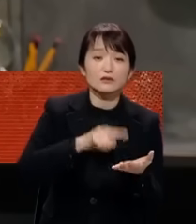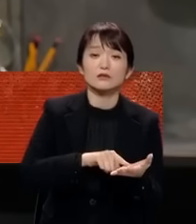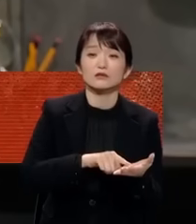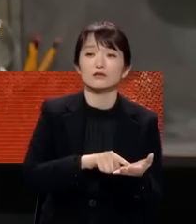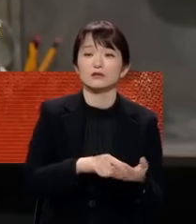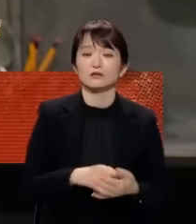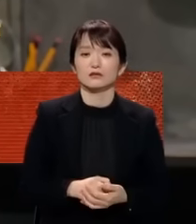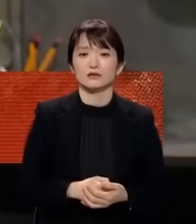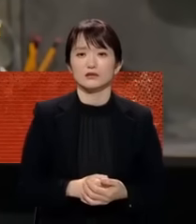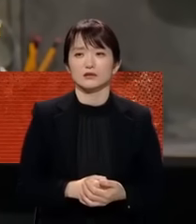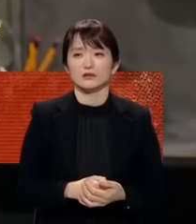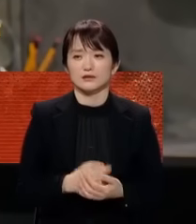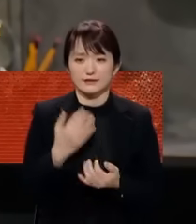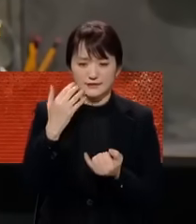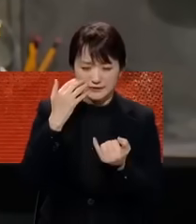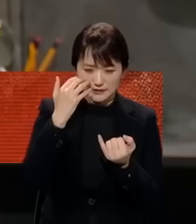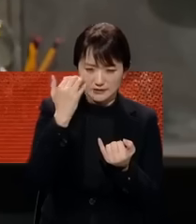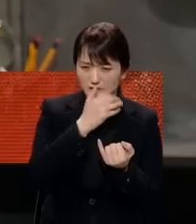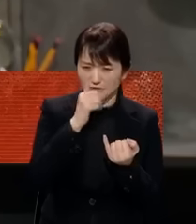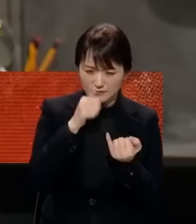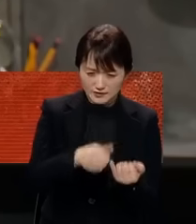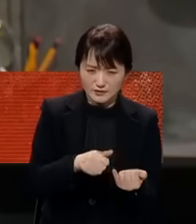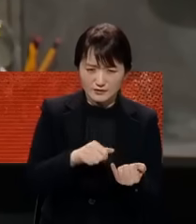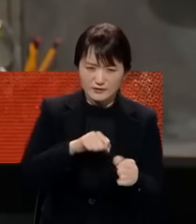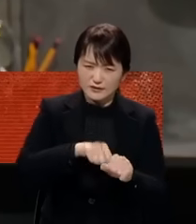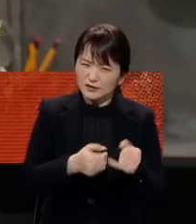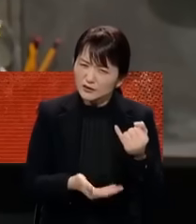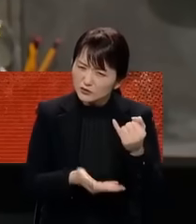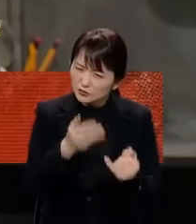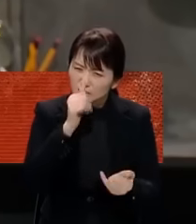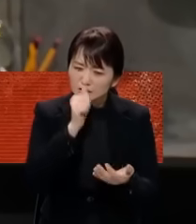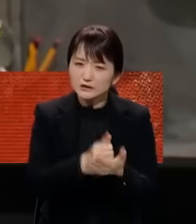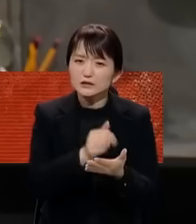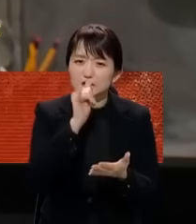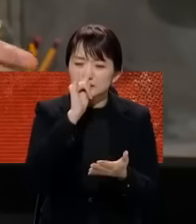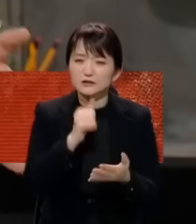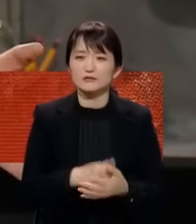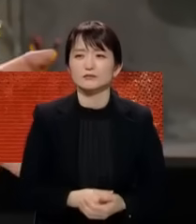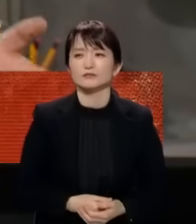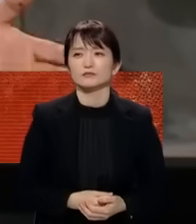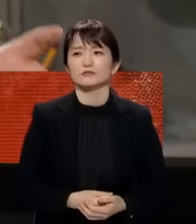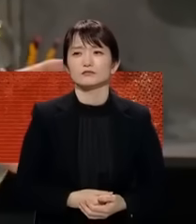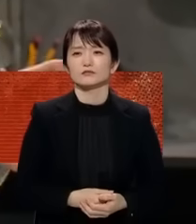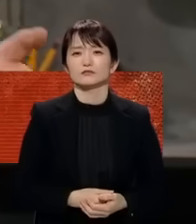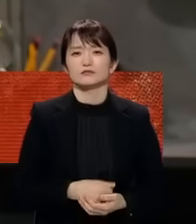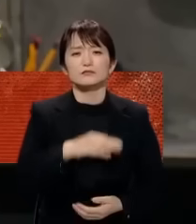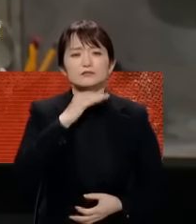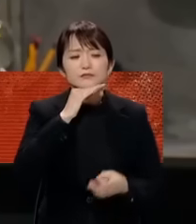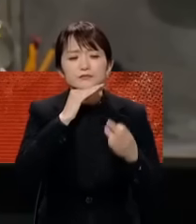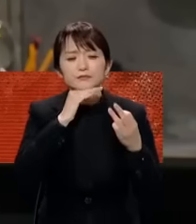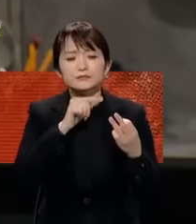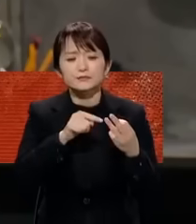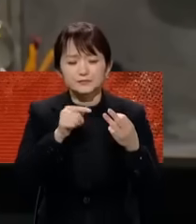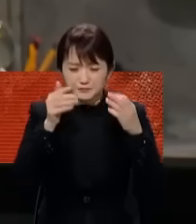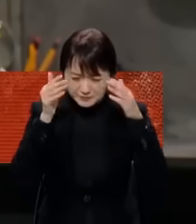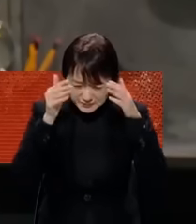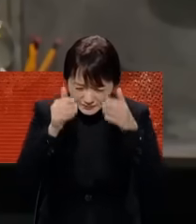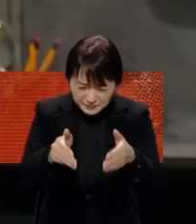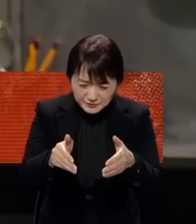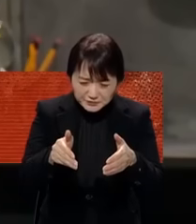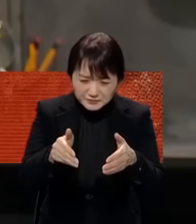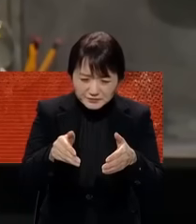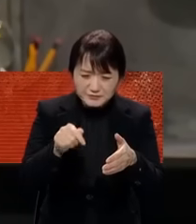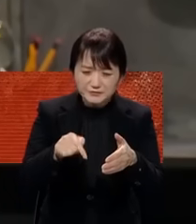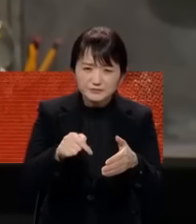뭐 유사 강간죄는 강제 추행죄 여러 가지 범죄가 있는데 너무 미성 13세 미만의 그